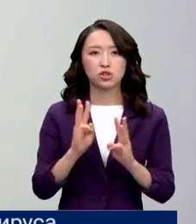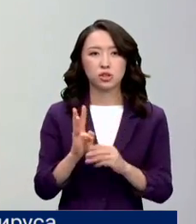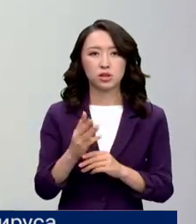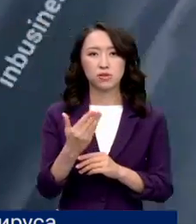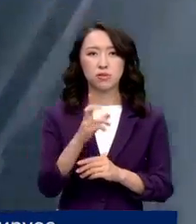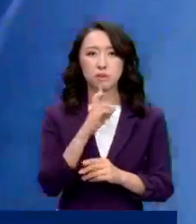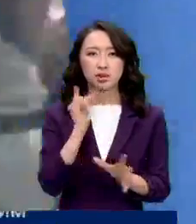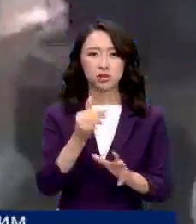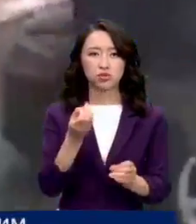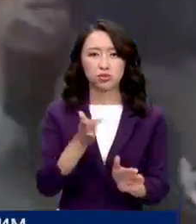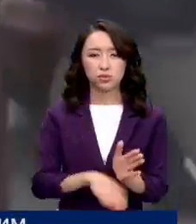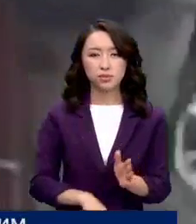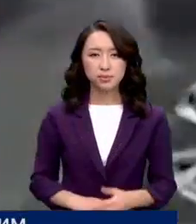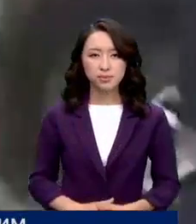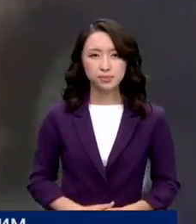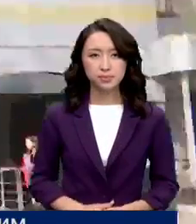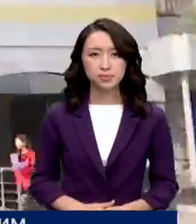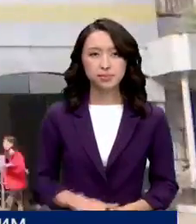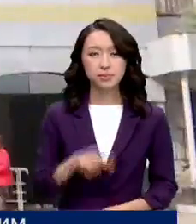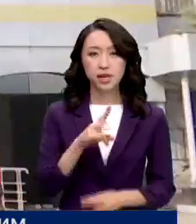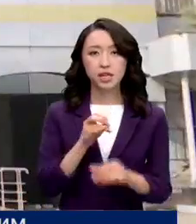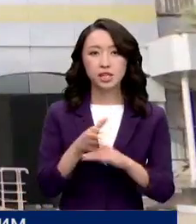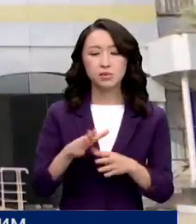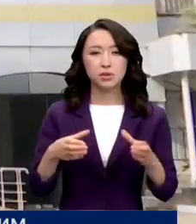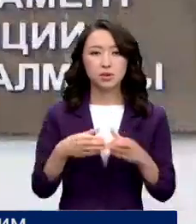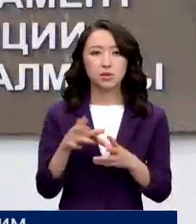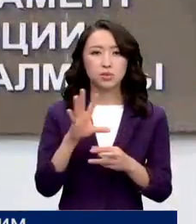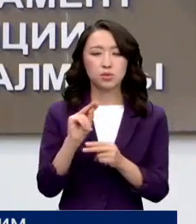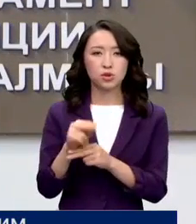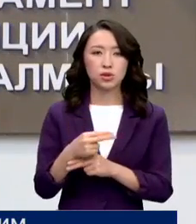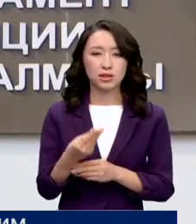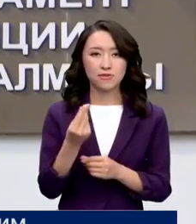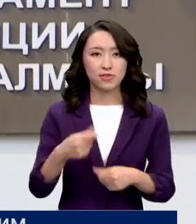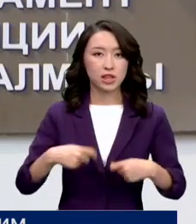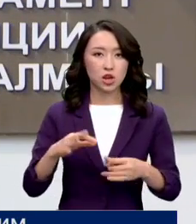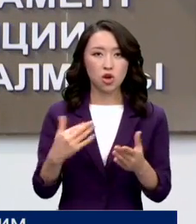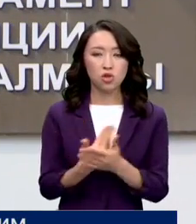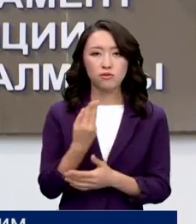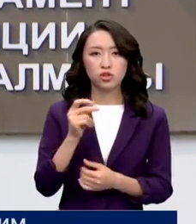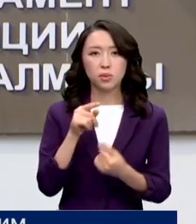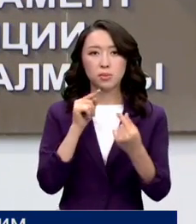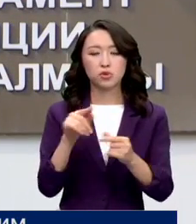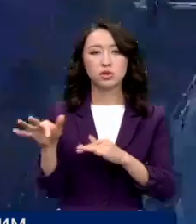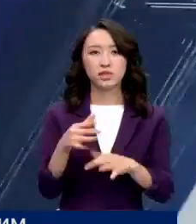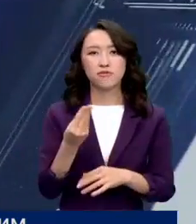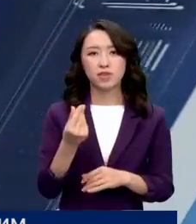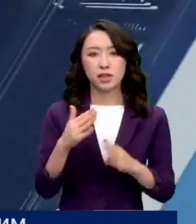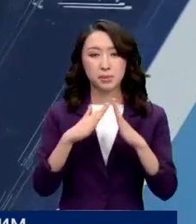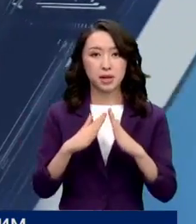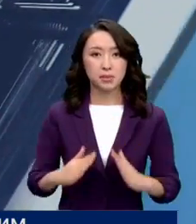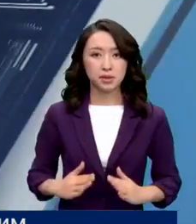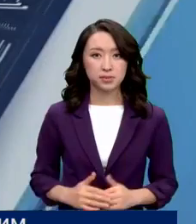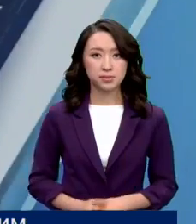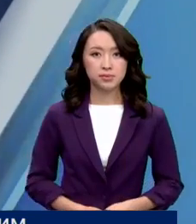бензином. Они не пройдут. Агентство по регулированию финрынка о новых шагах против деятельности финансовых пирамид.